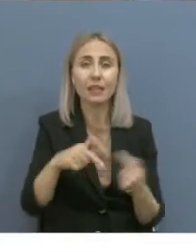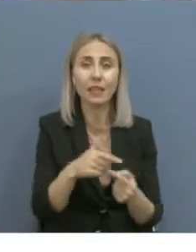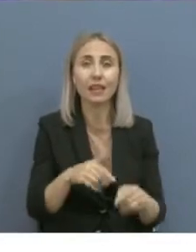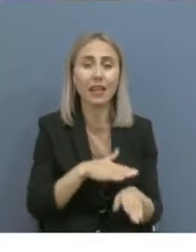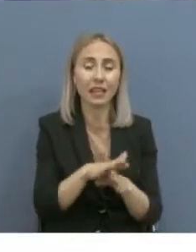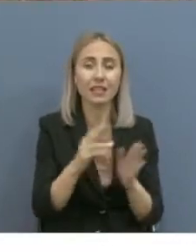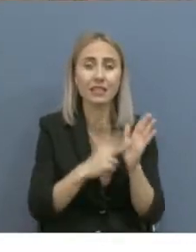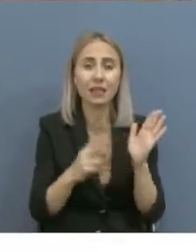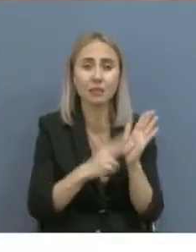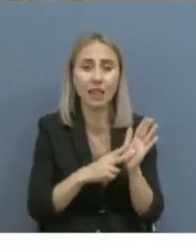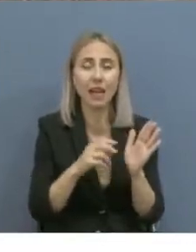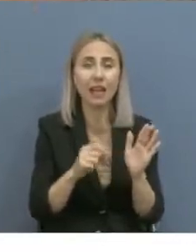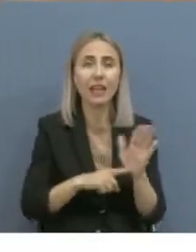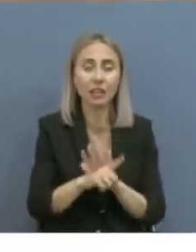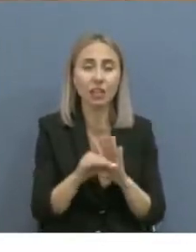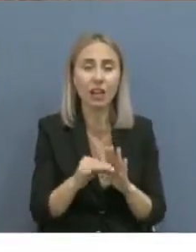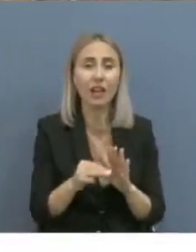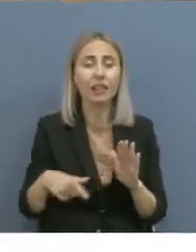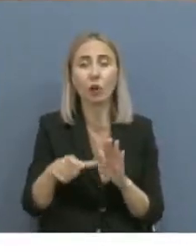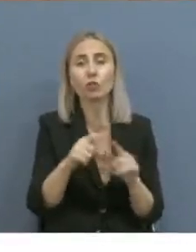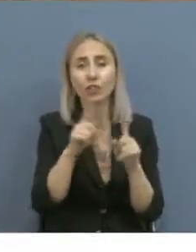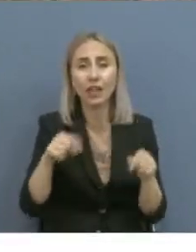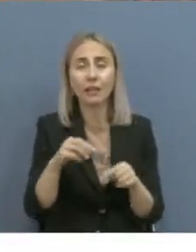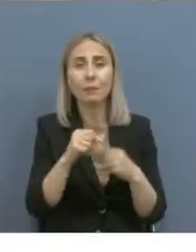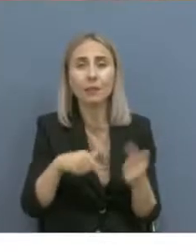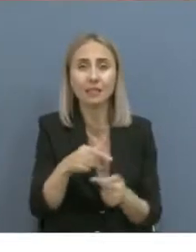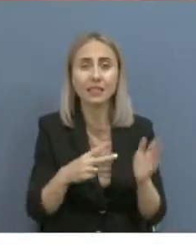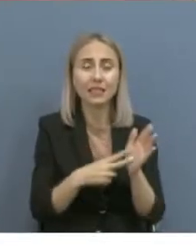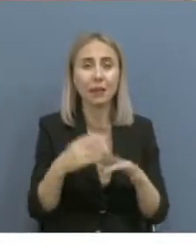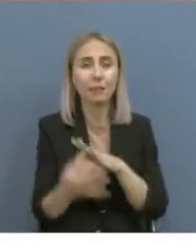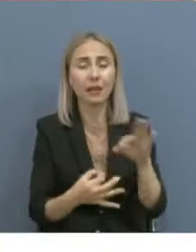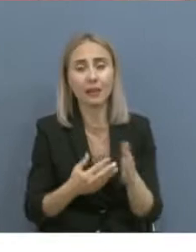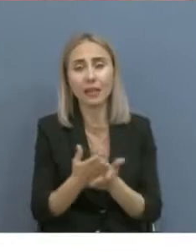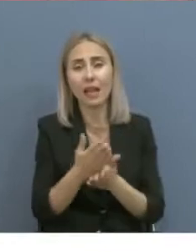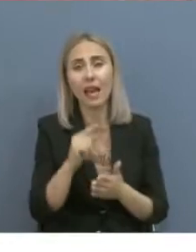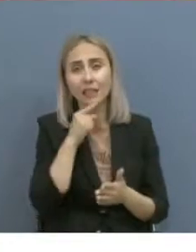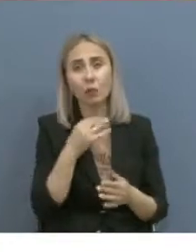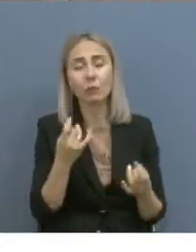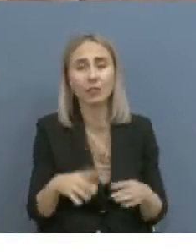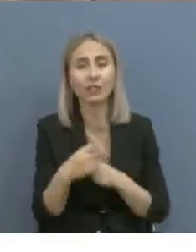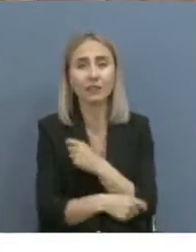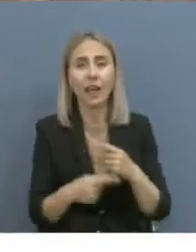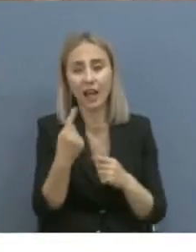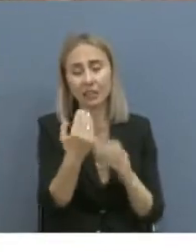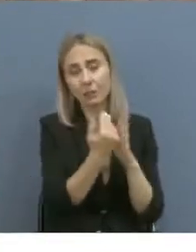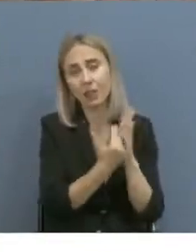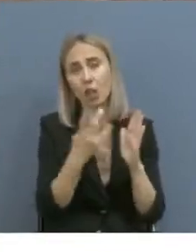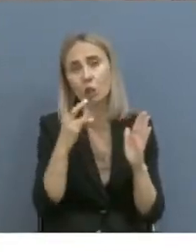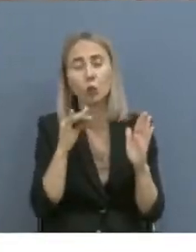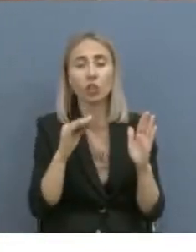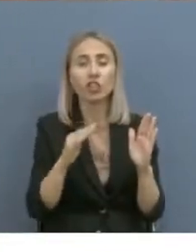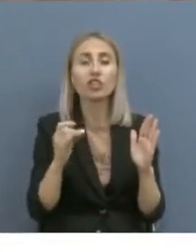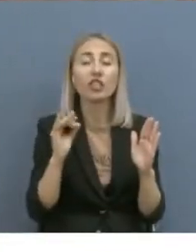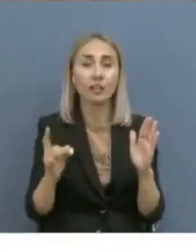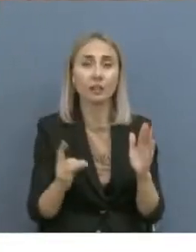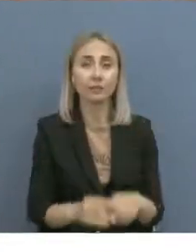жоба, қарапайым заттар экономикасы бойынша 7 жоба, нұрлы жер бағдарламасы бойынша 1 жоба жүзеге асқан. Қарапайым заттар экономикасы бойынша несие